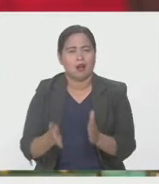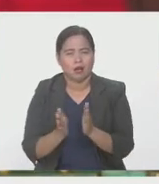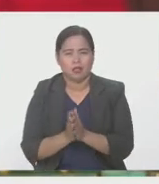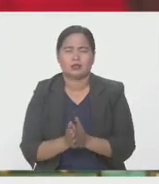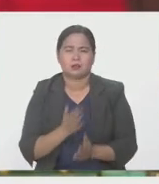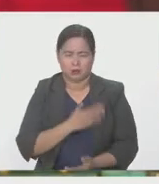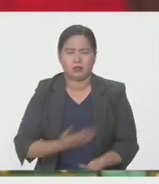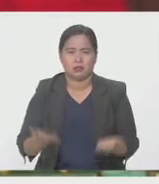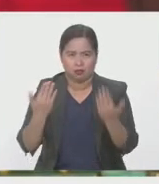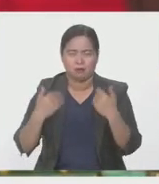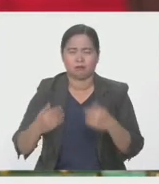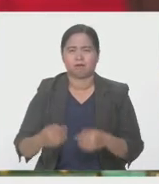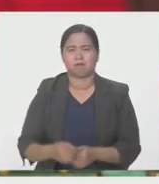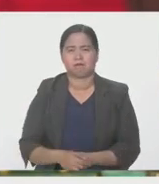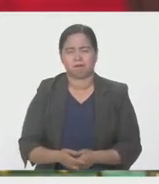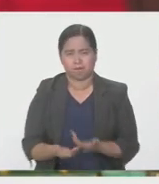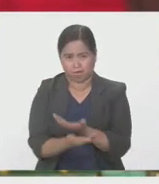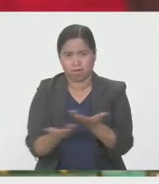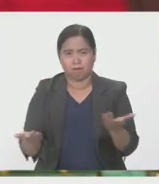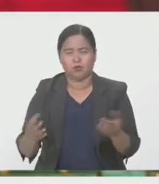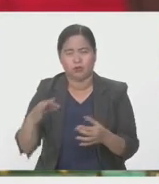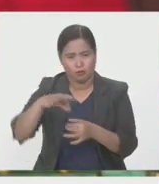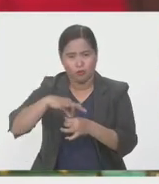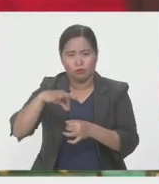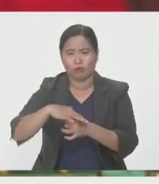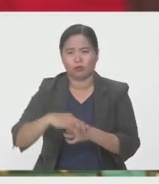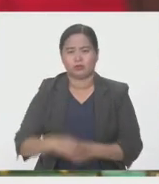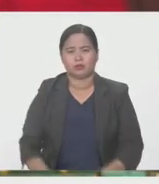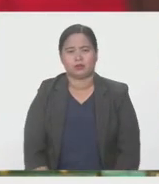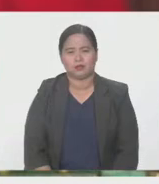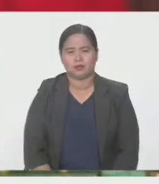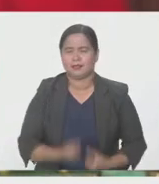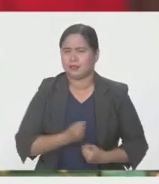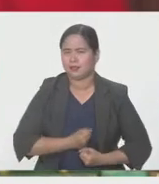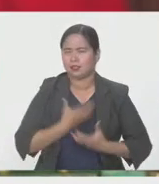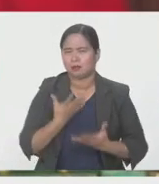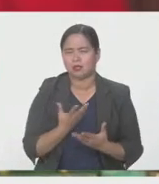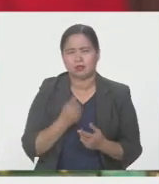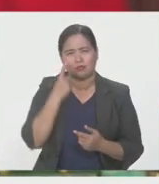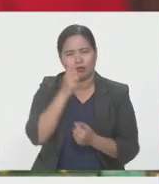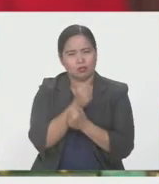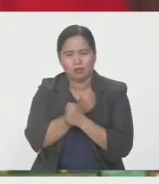и выразить свою гражданскую и патриотическую позицию.